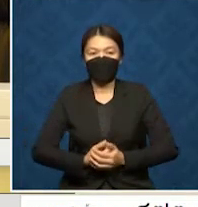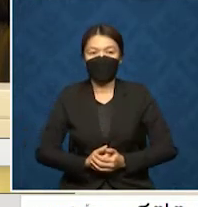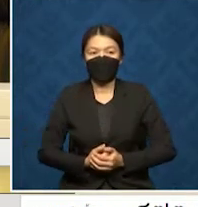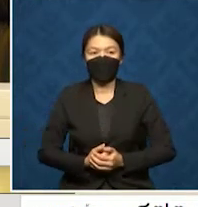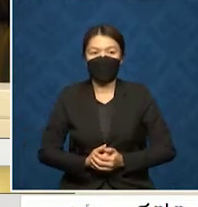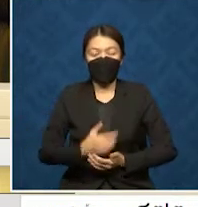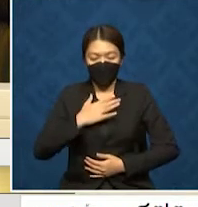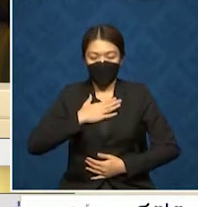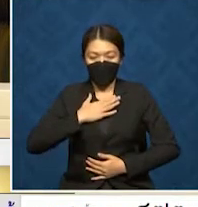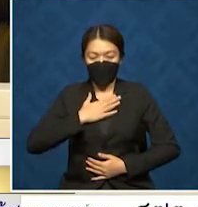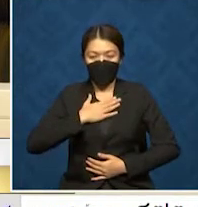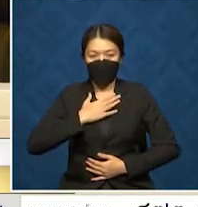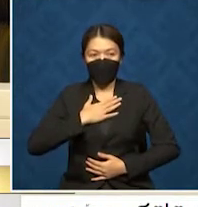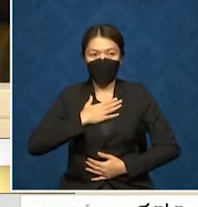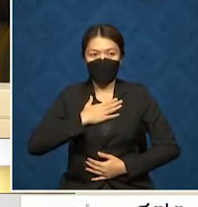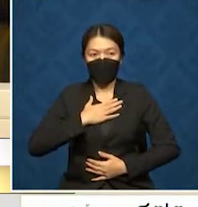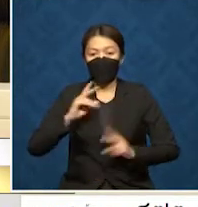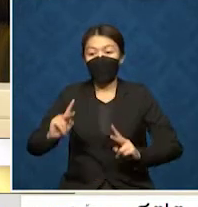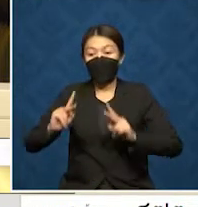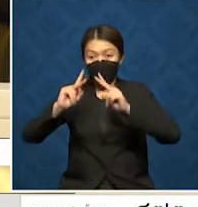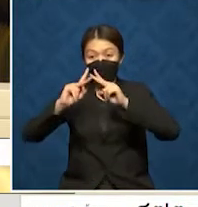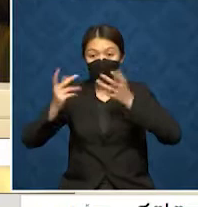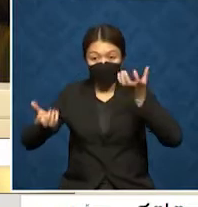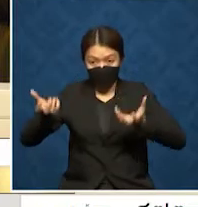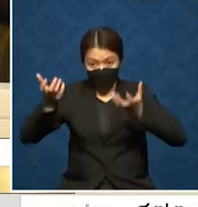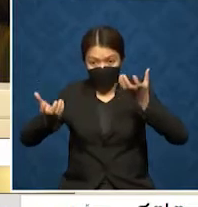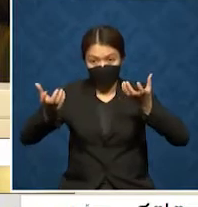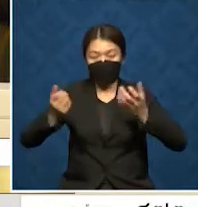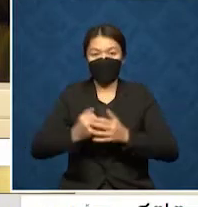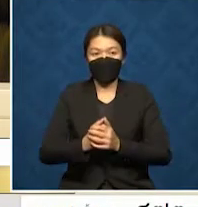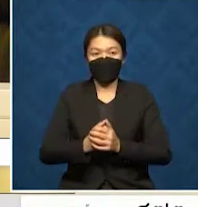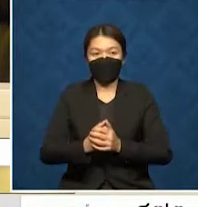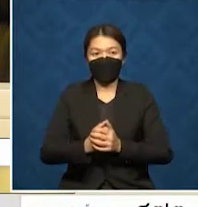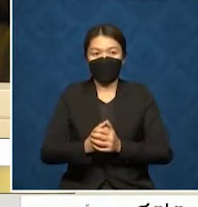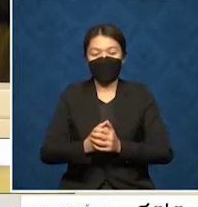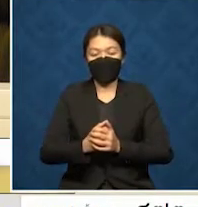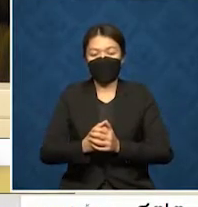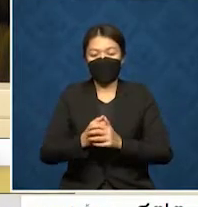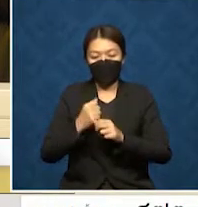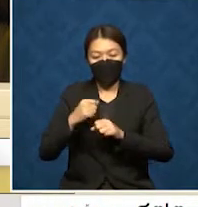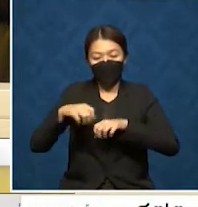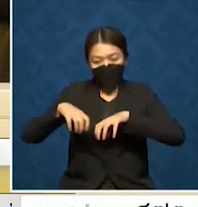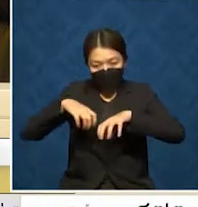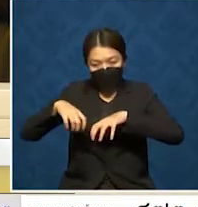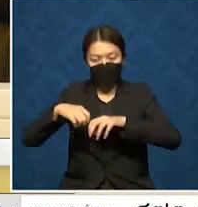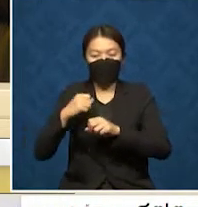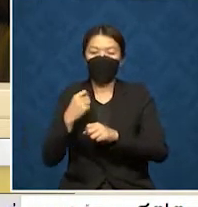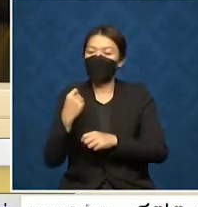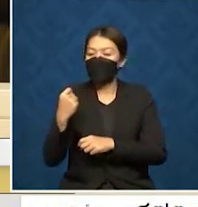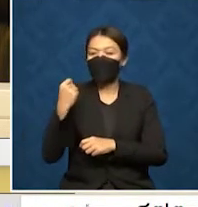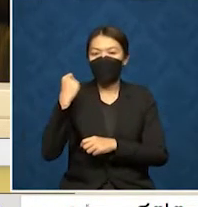ๆผมเรียนว่าในส่วนของกระทรวงยุติธรรมได้ดำเนินการและได้ทำแล้วมั่นใจ